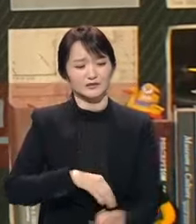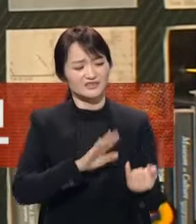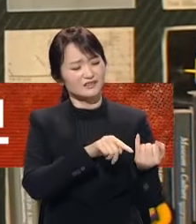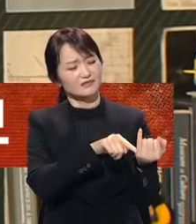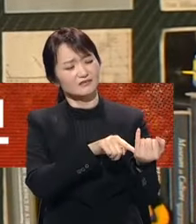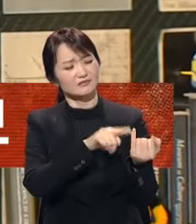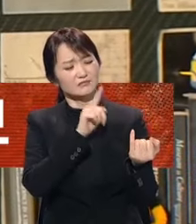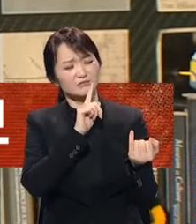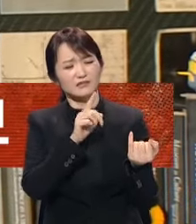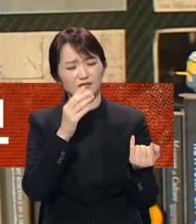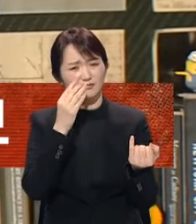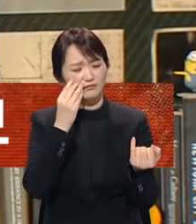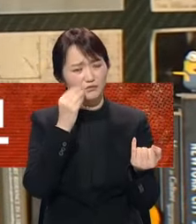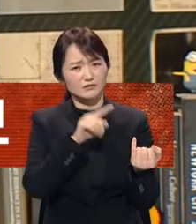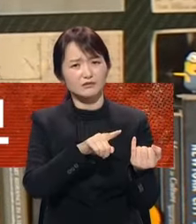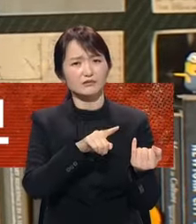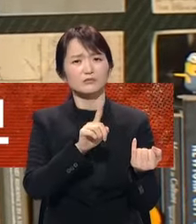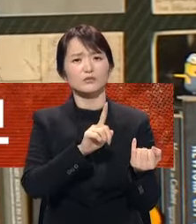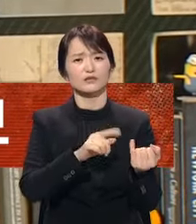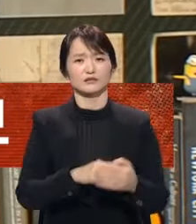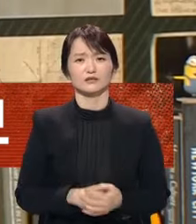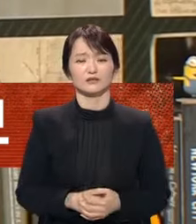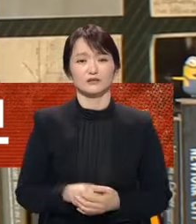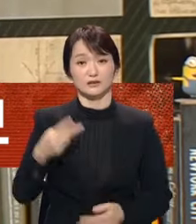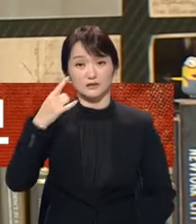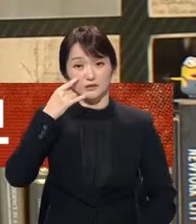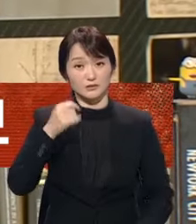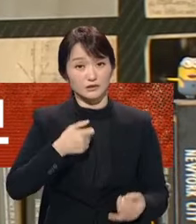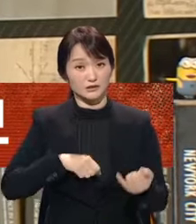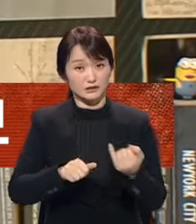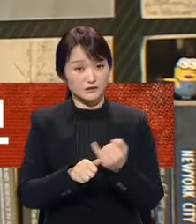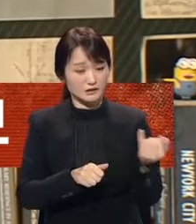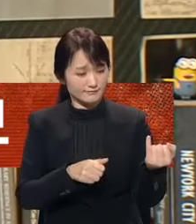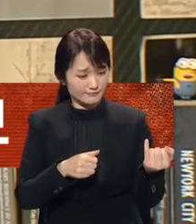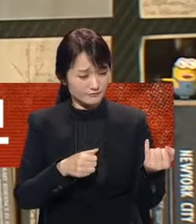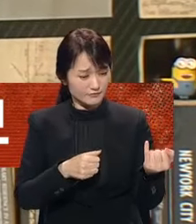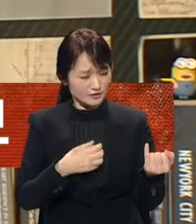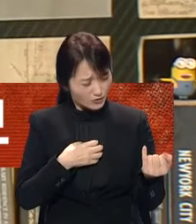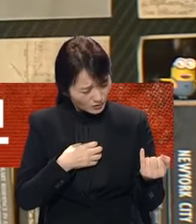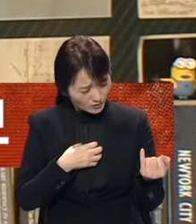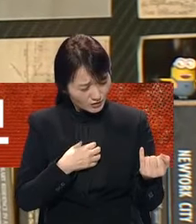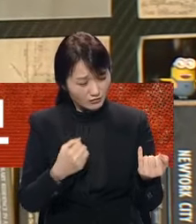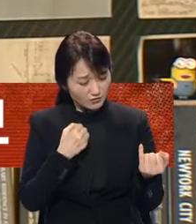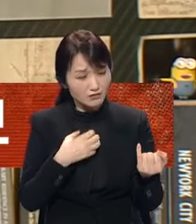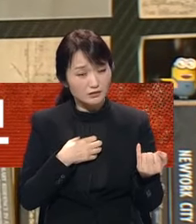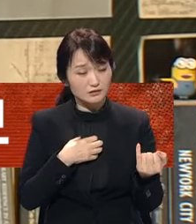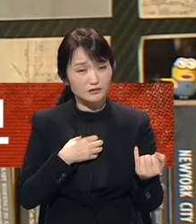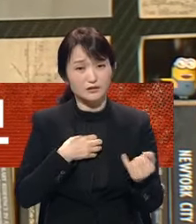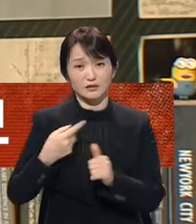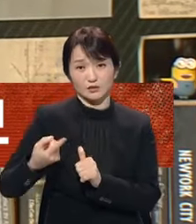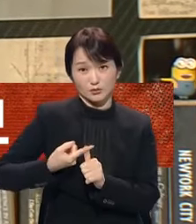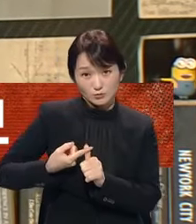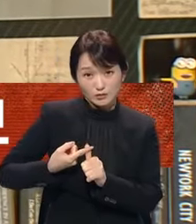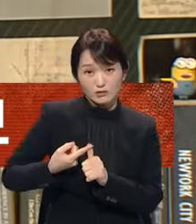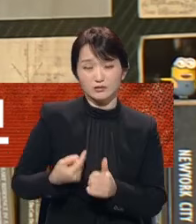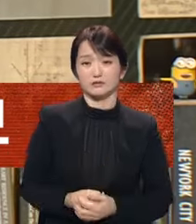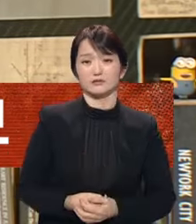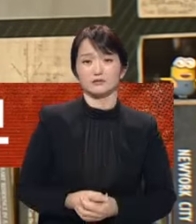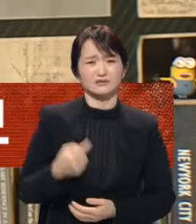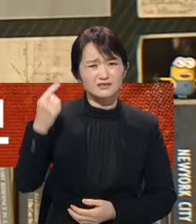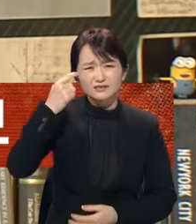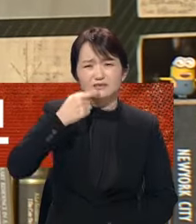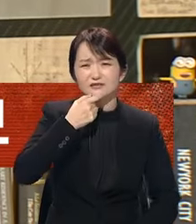얘 말하는 것 좀 봐 진짜 별꼴이야 진짜 얘 시민가 며느리가 건강 걱정하는 게 이렇게 욕먹을 일이냐 아우 나 원참 그런 소리